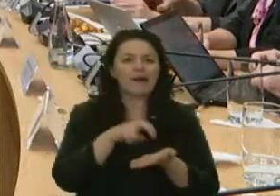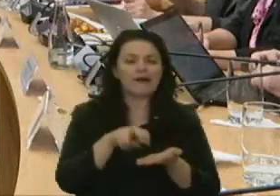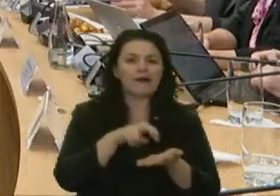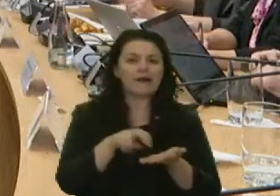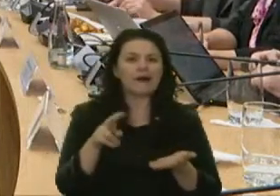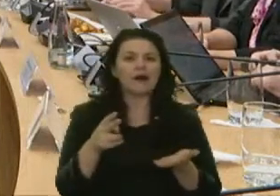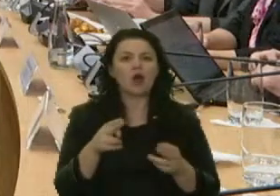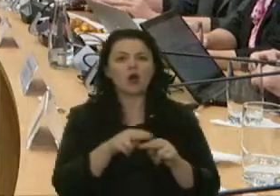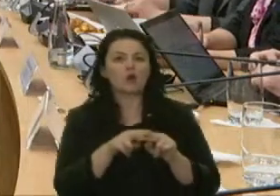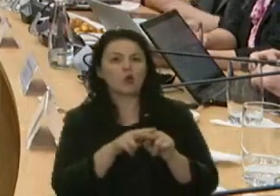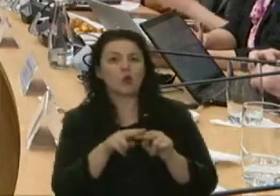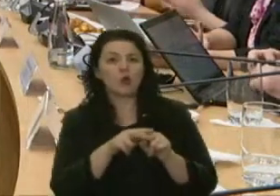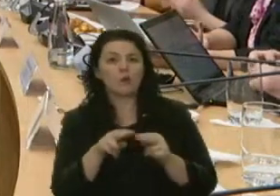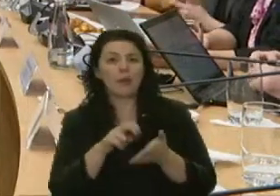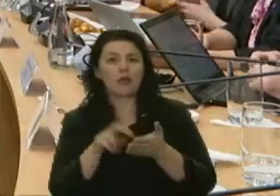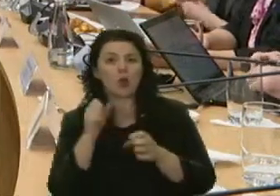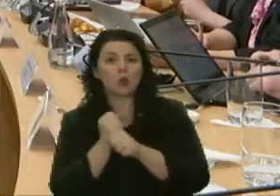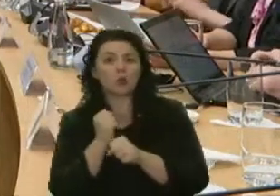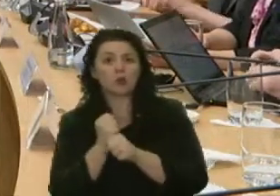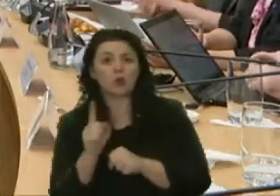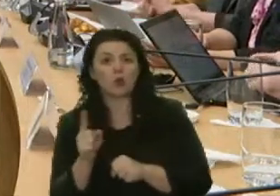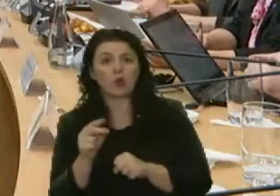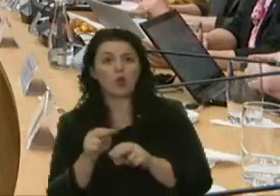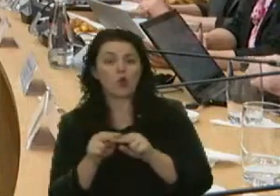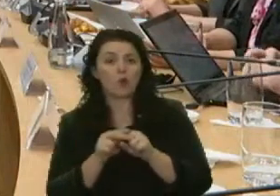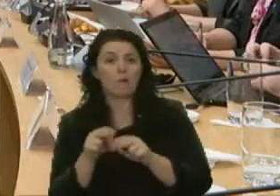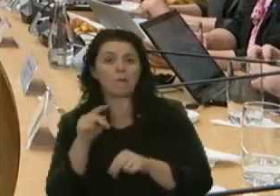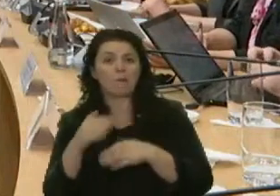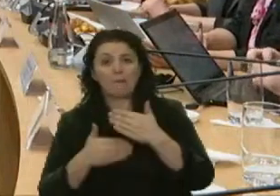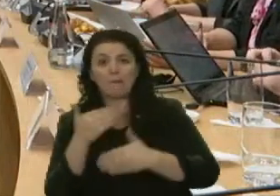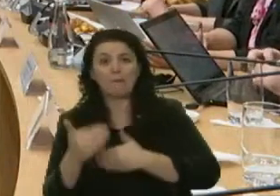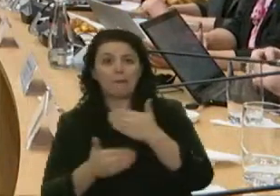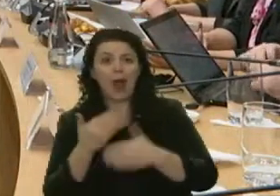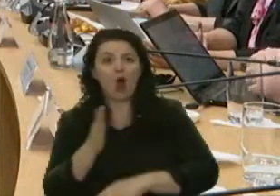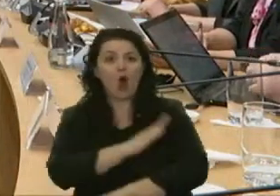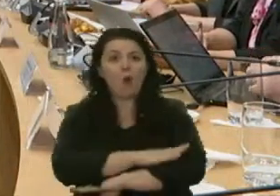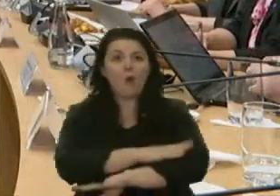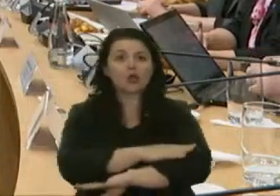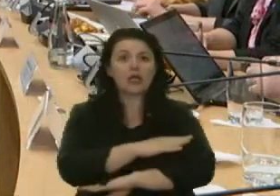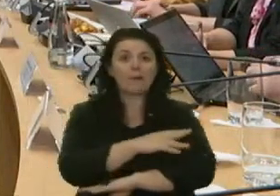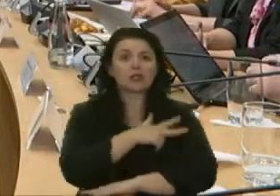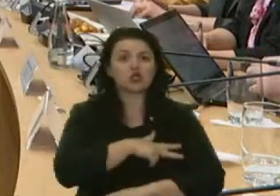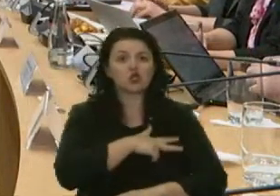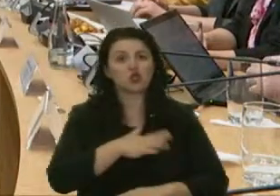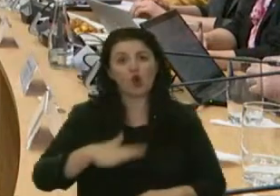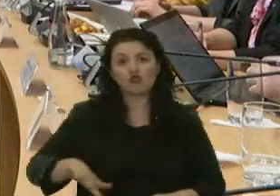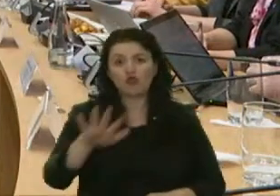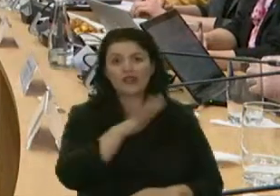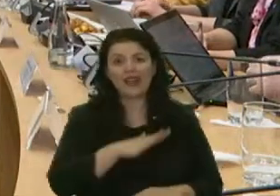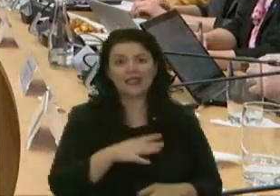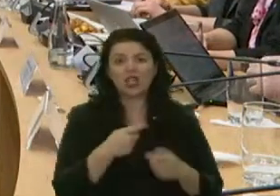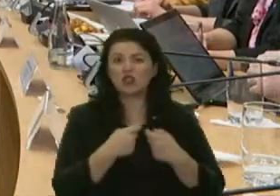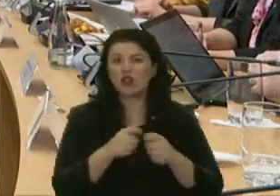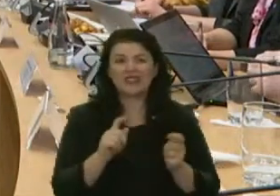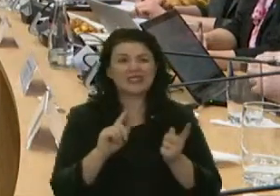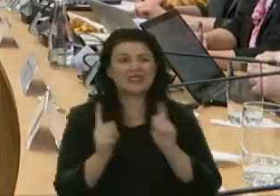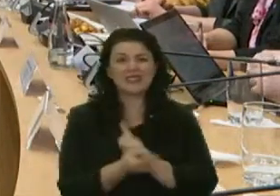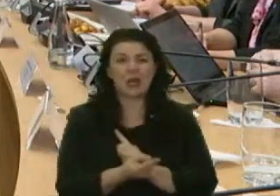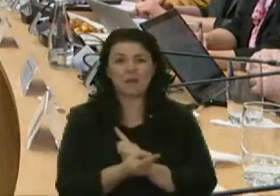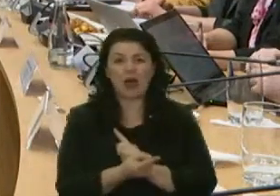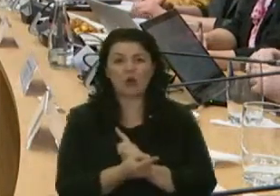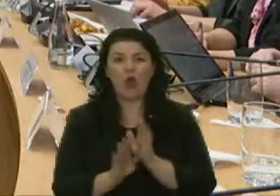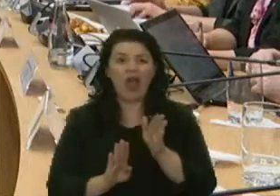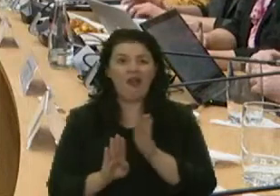a merge la locul de muncă modul cum lucrăm la locul de muncă modul cum ne comportăm în societate Deci Toate aceste lucruri se schimbă odată cu